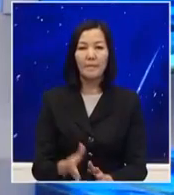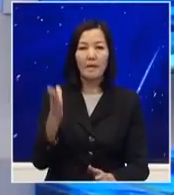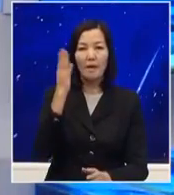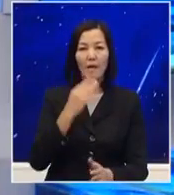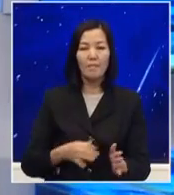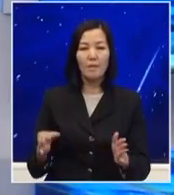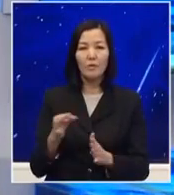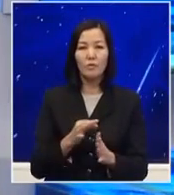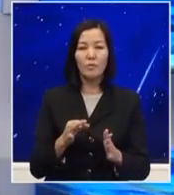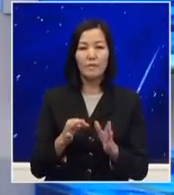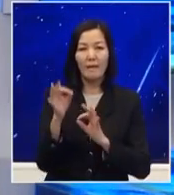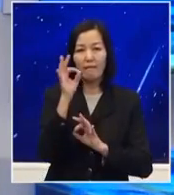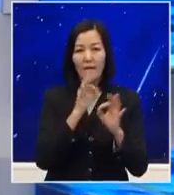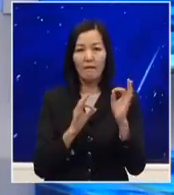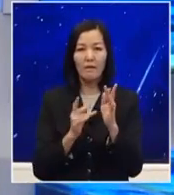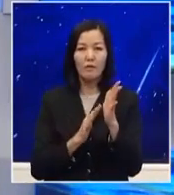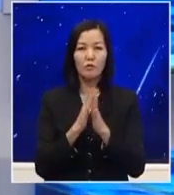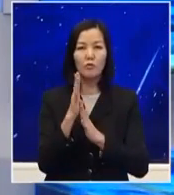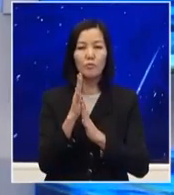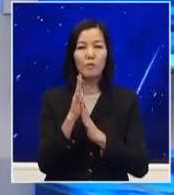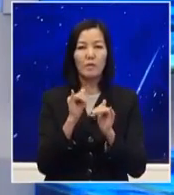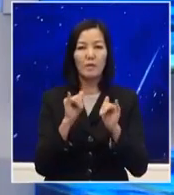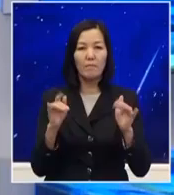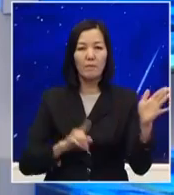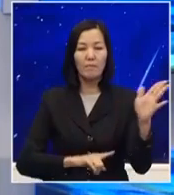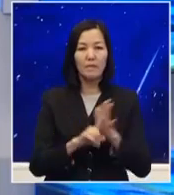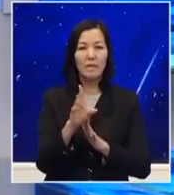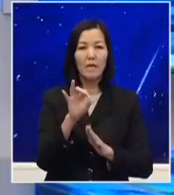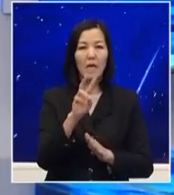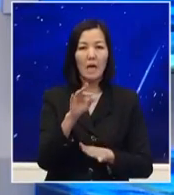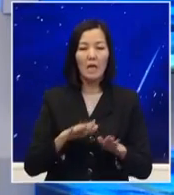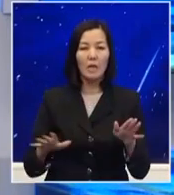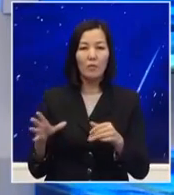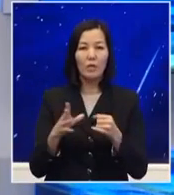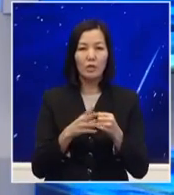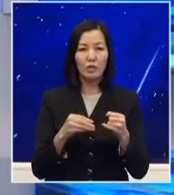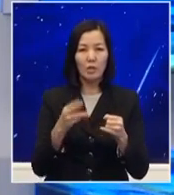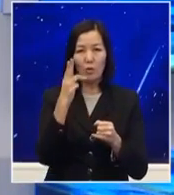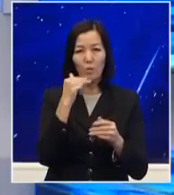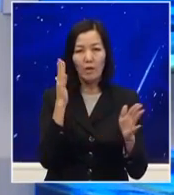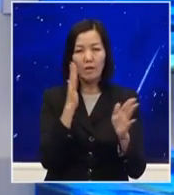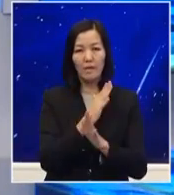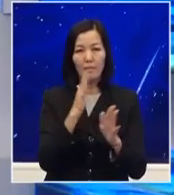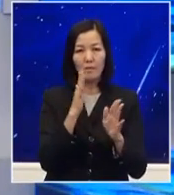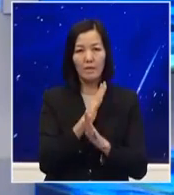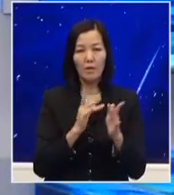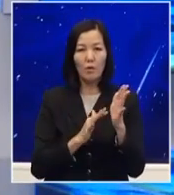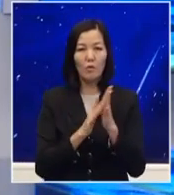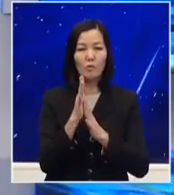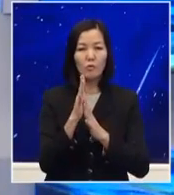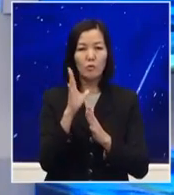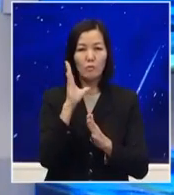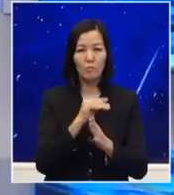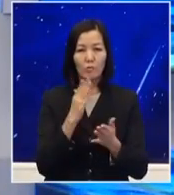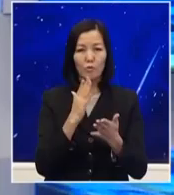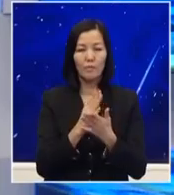Облыста дәрілік шөптерді өсіру ісі ілгері. Сарқан ауданының құнарлы топырағы мен қолайлы климаты фита өнімдерін көптеп шығаруға мүмкіндік